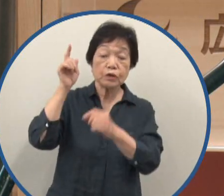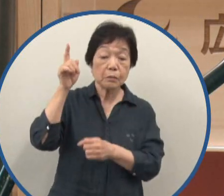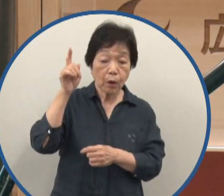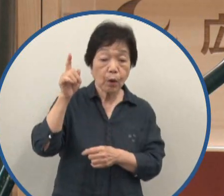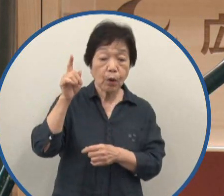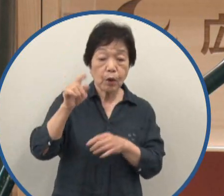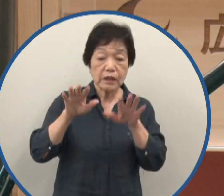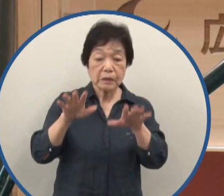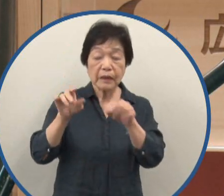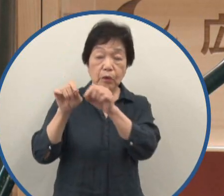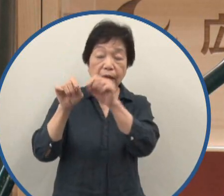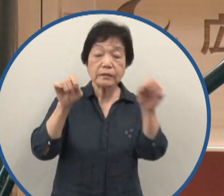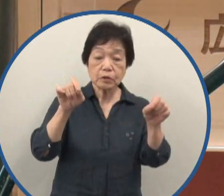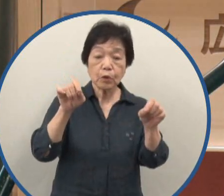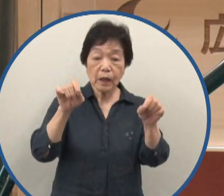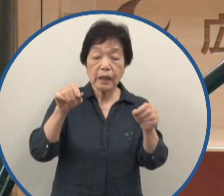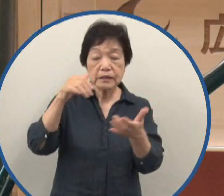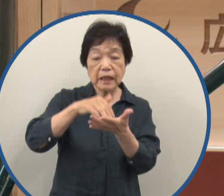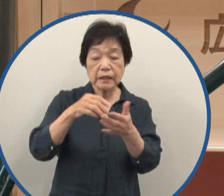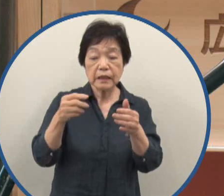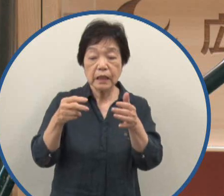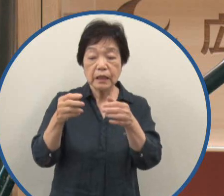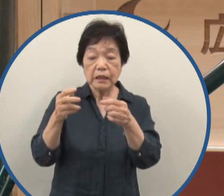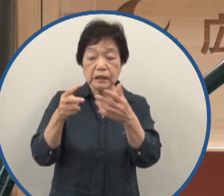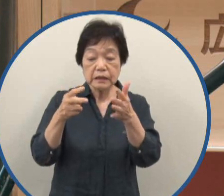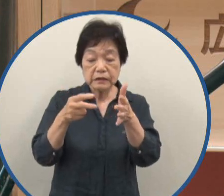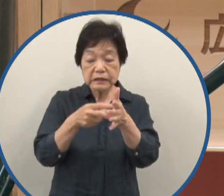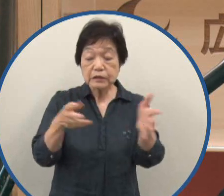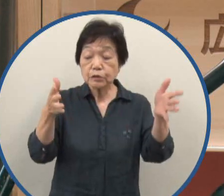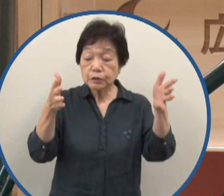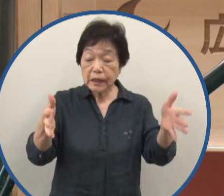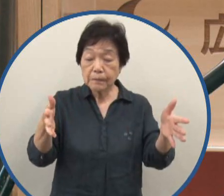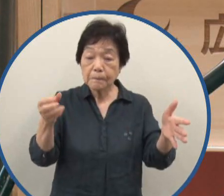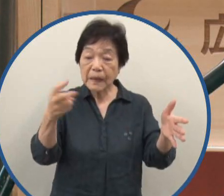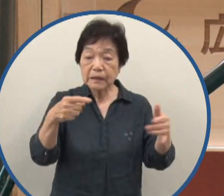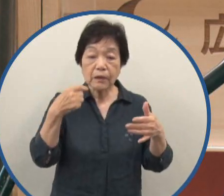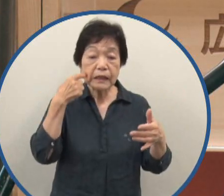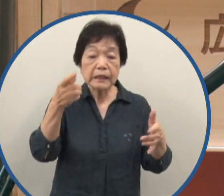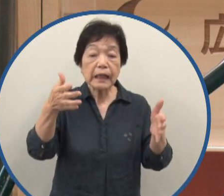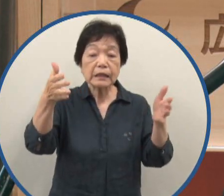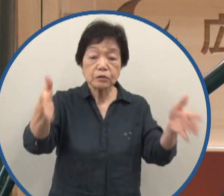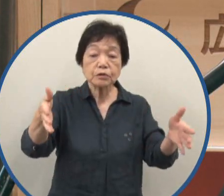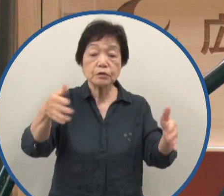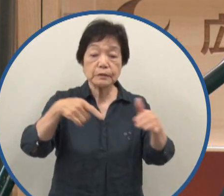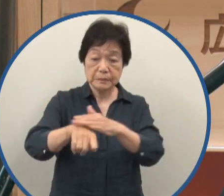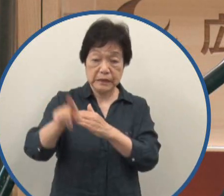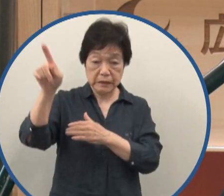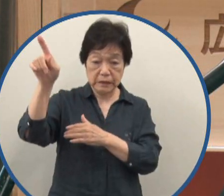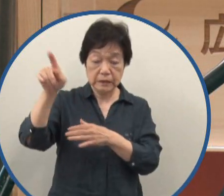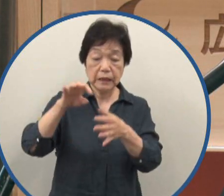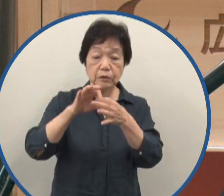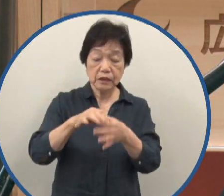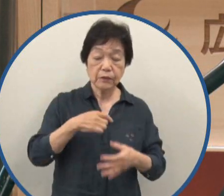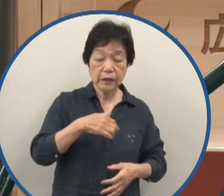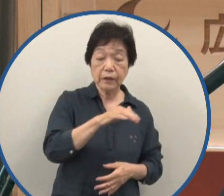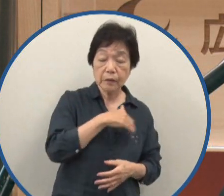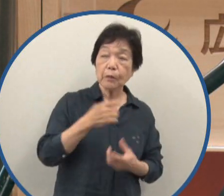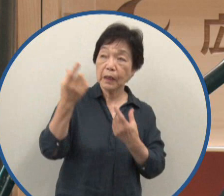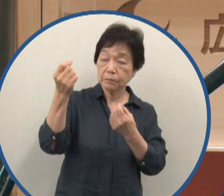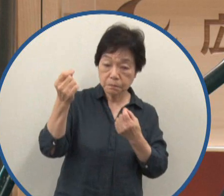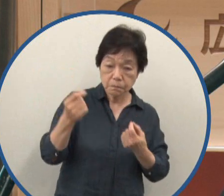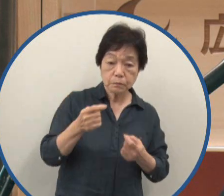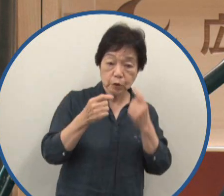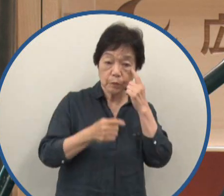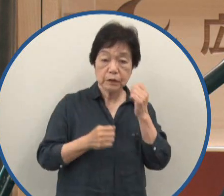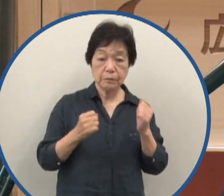今の延長っていうのは2週間から1ヶ月っていうふうに考えていらっしゃると思うので、 あの我々は、まあ、あのそれでいいと思